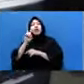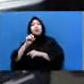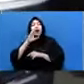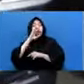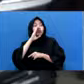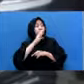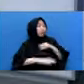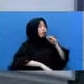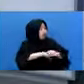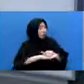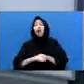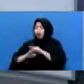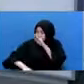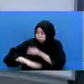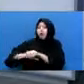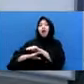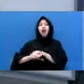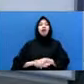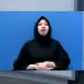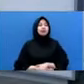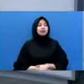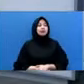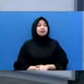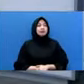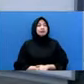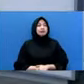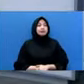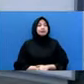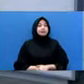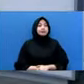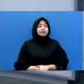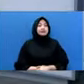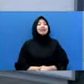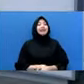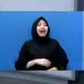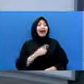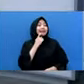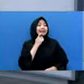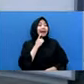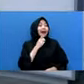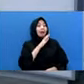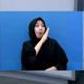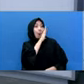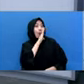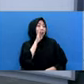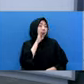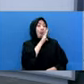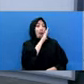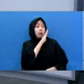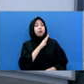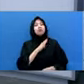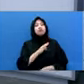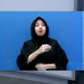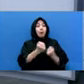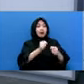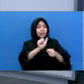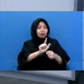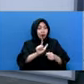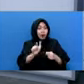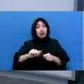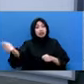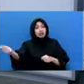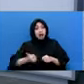full jenis lebih lengkap saudara terkait dengan isu penyewaan mobil pemerintah untuk keperluan tamu negara menghadiri Upacara